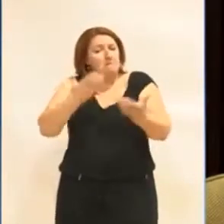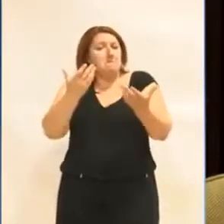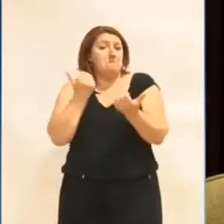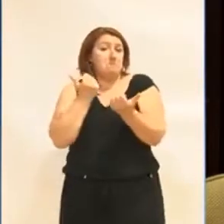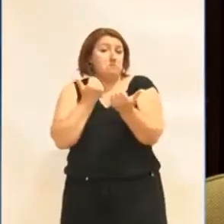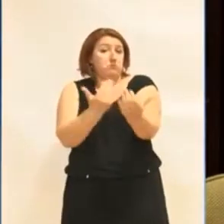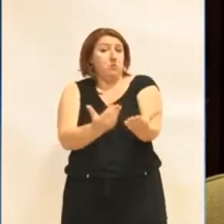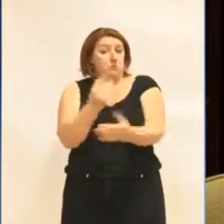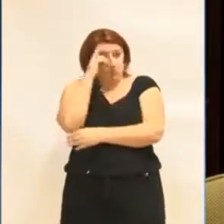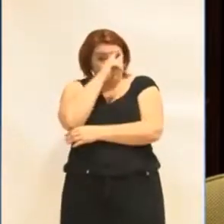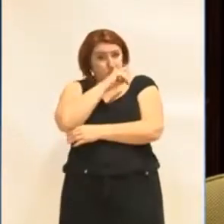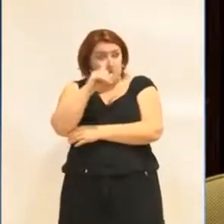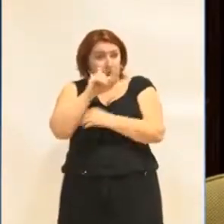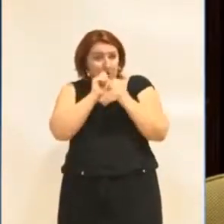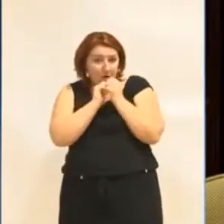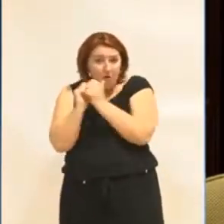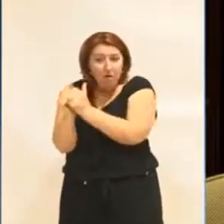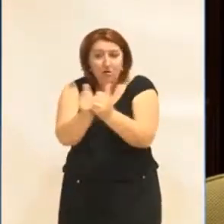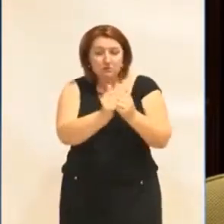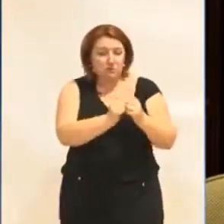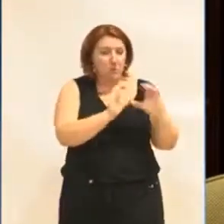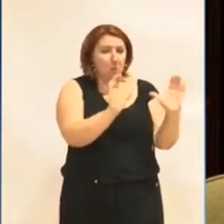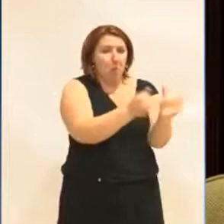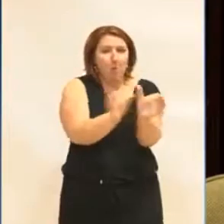de porter ensemble, tous les groupes